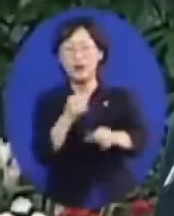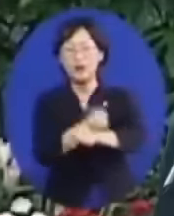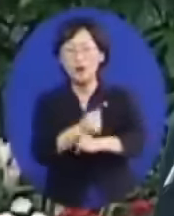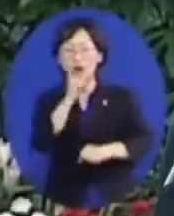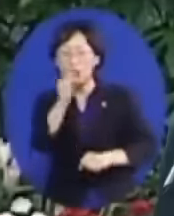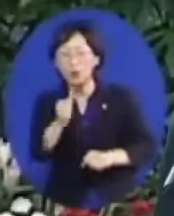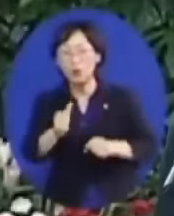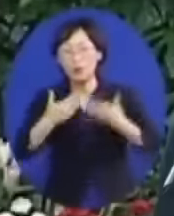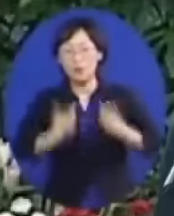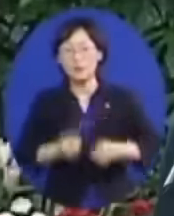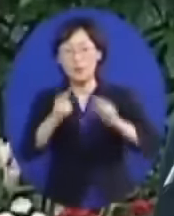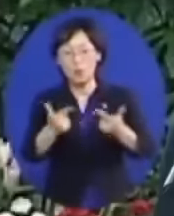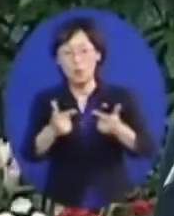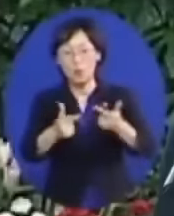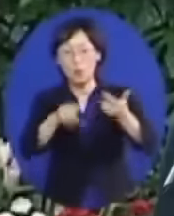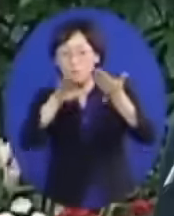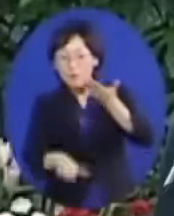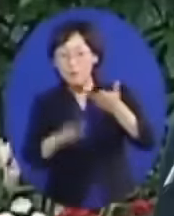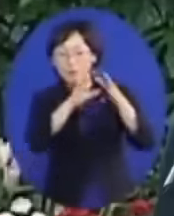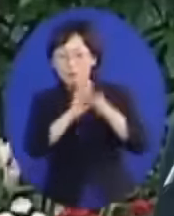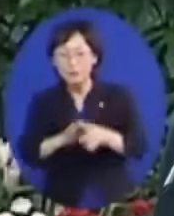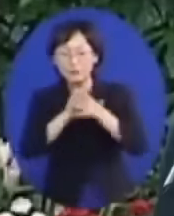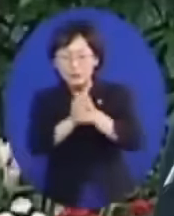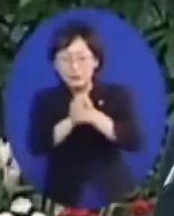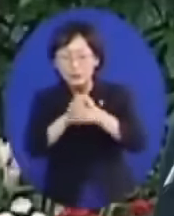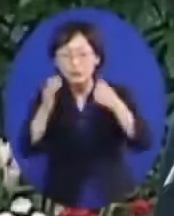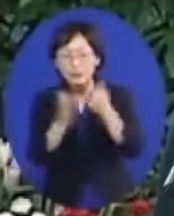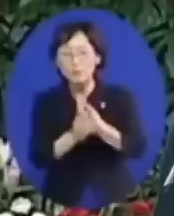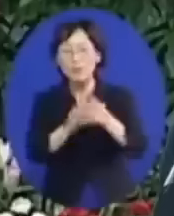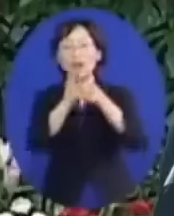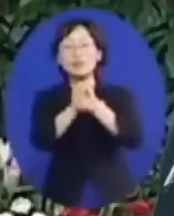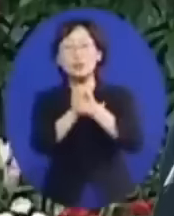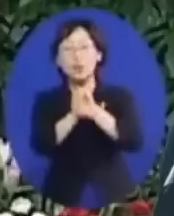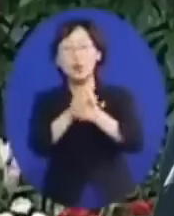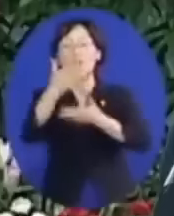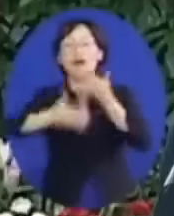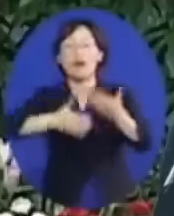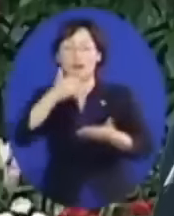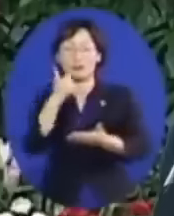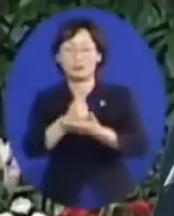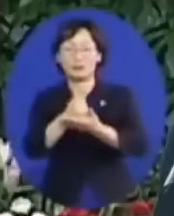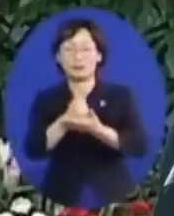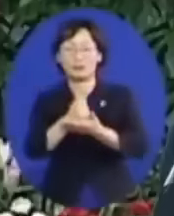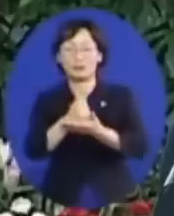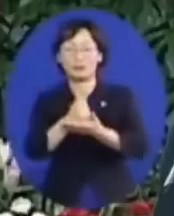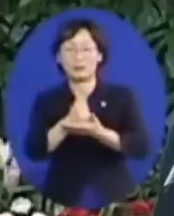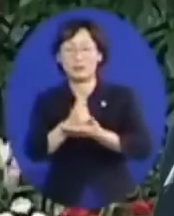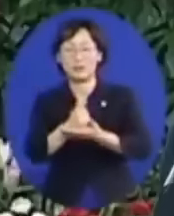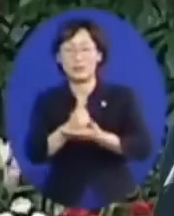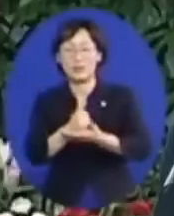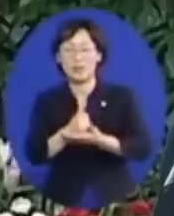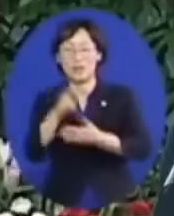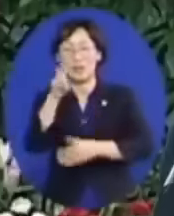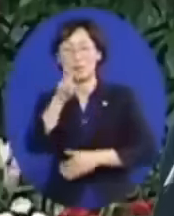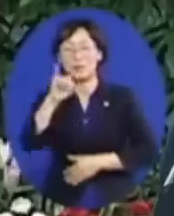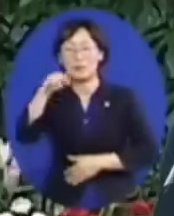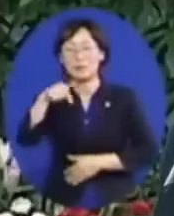결코 낙심하지 않고 밑에서 계속해서 기도를 하니까 그 기도에 하나님의 군장 미카엘이